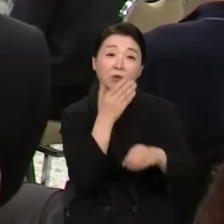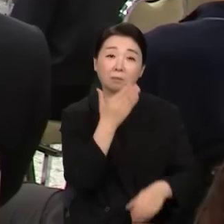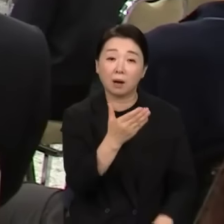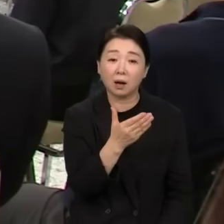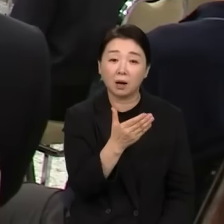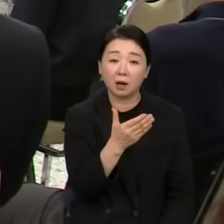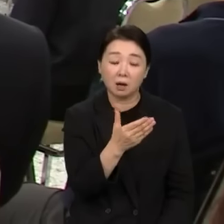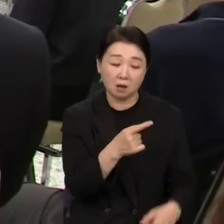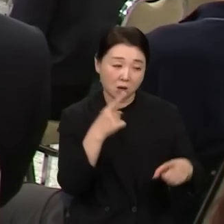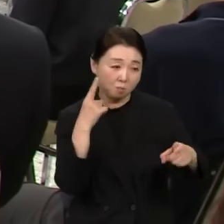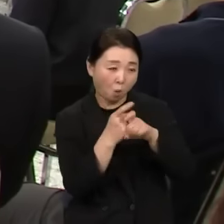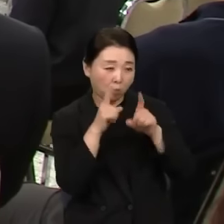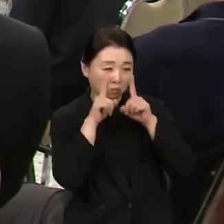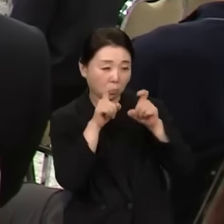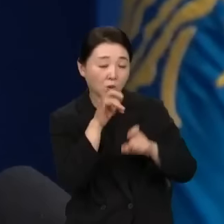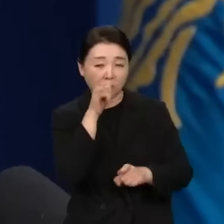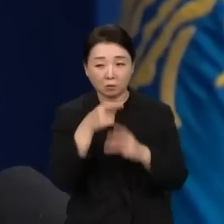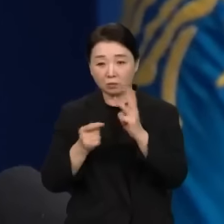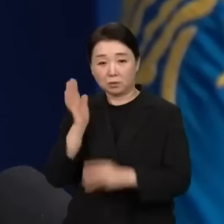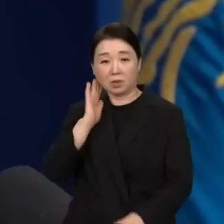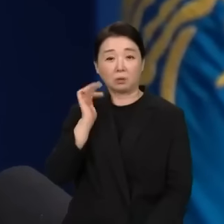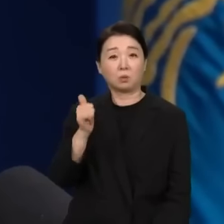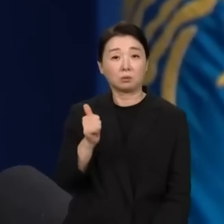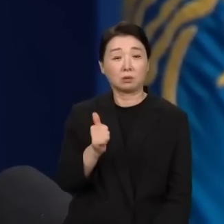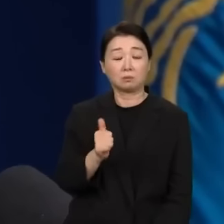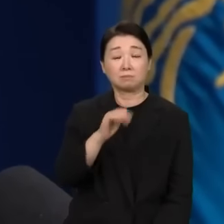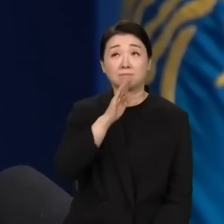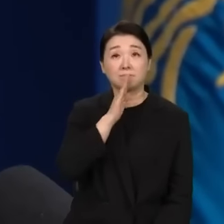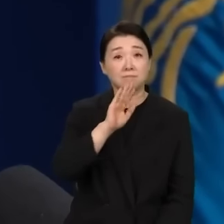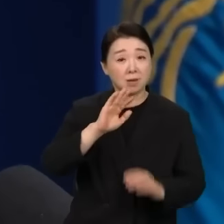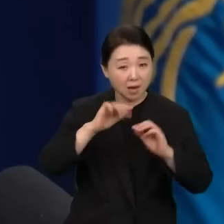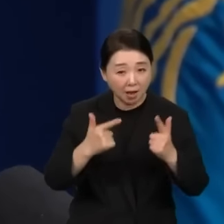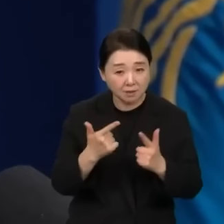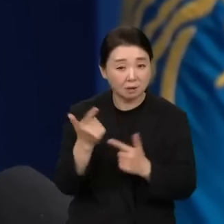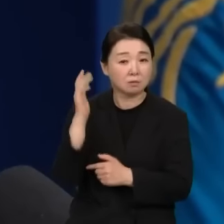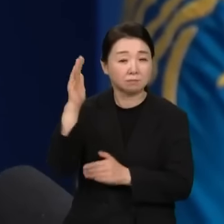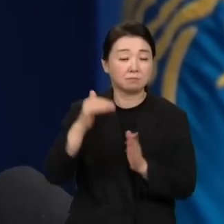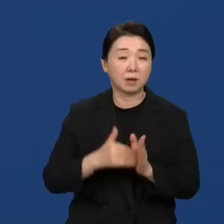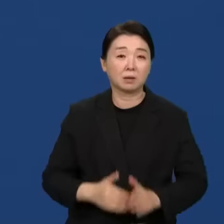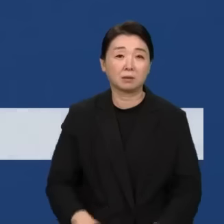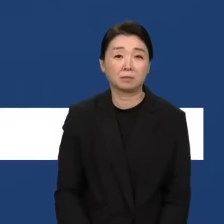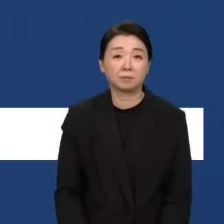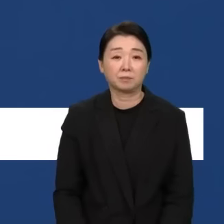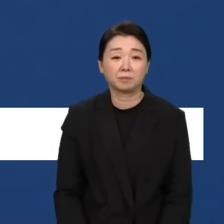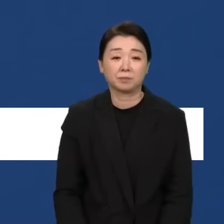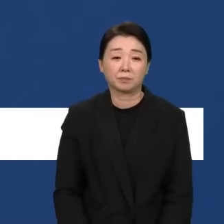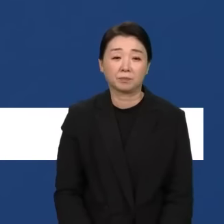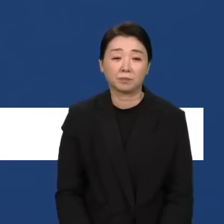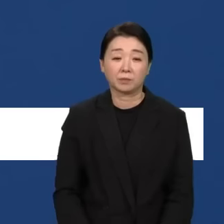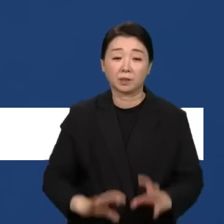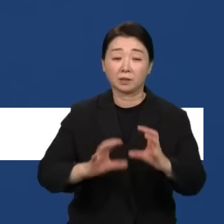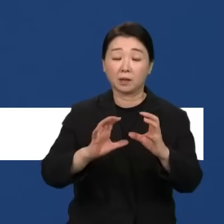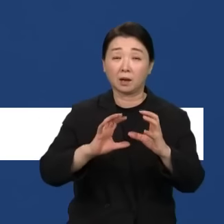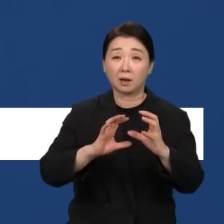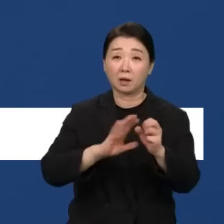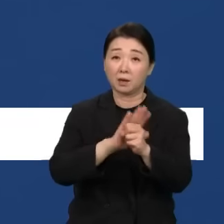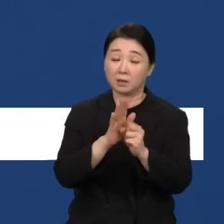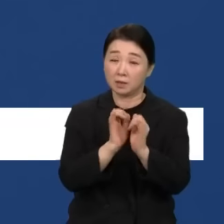연이은 보복 의혹에 대해 윤석열 대통령은 사실이 아니라고 일축했습니다. 애국자의